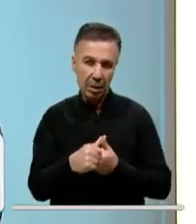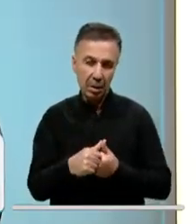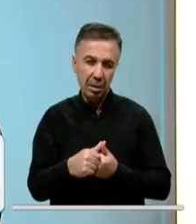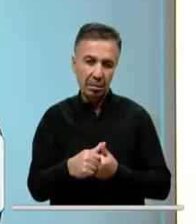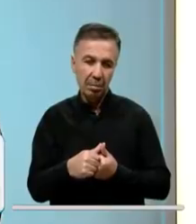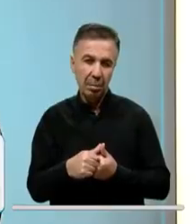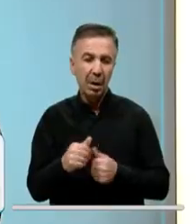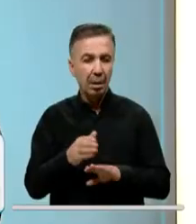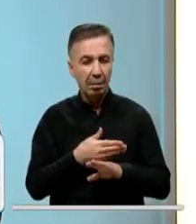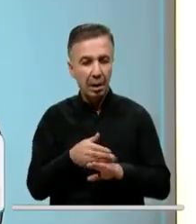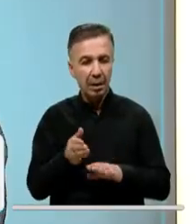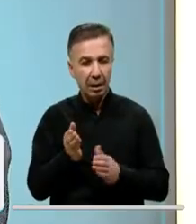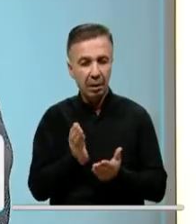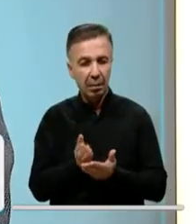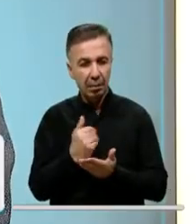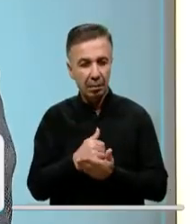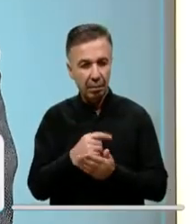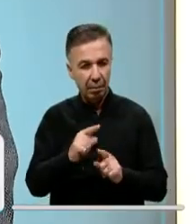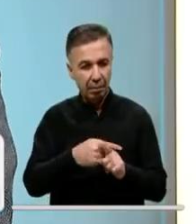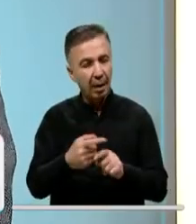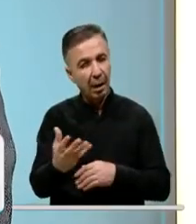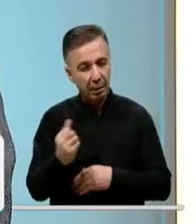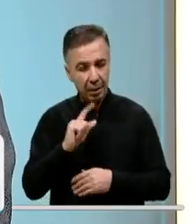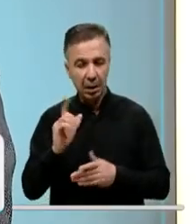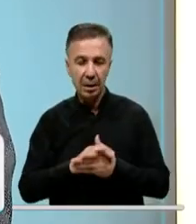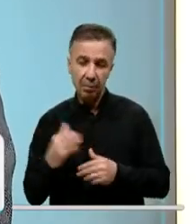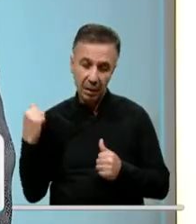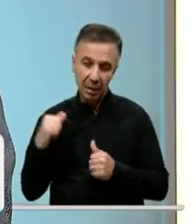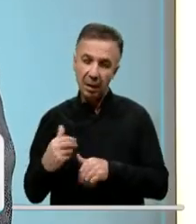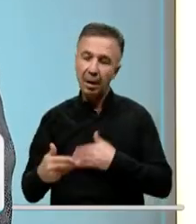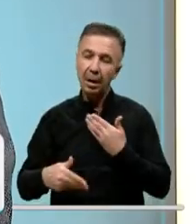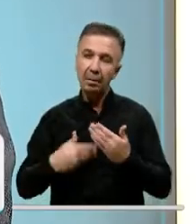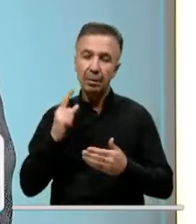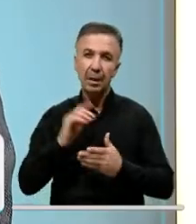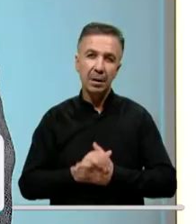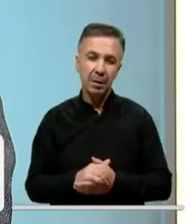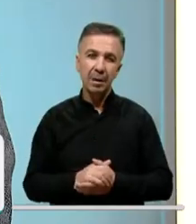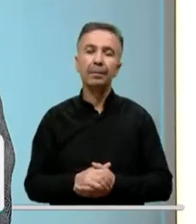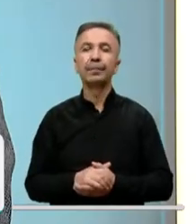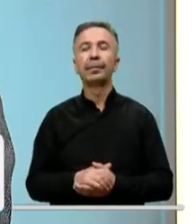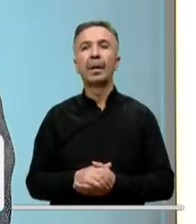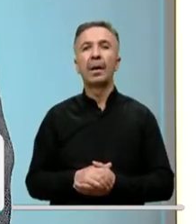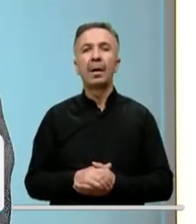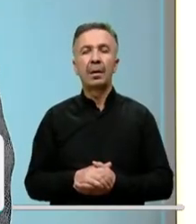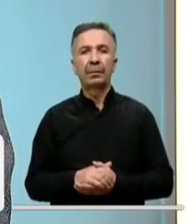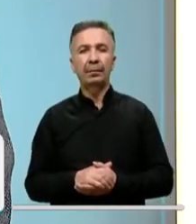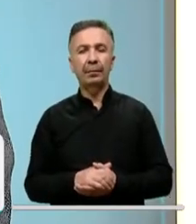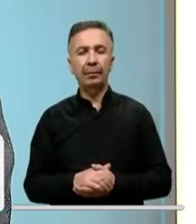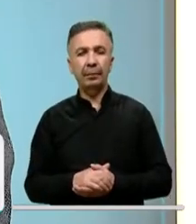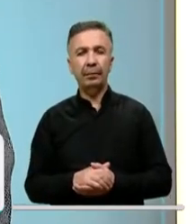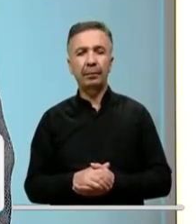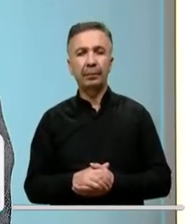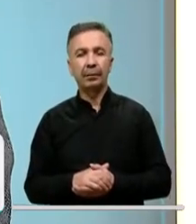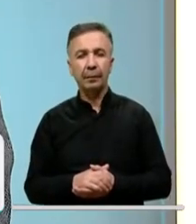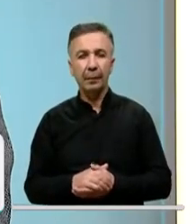Mirastan pay almaları gerekir. O açıdan tekrar ifade edelim ki bu vesileyle